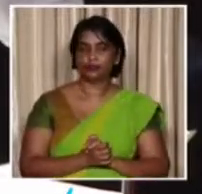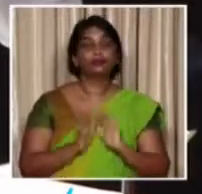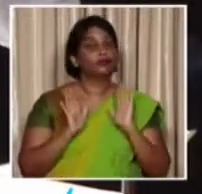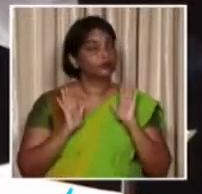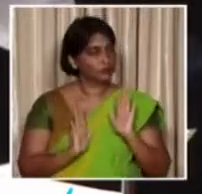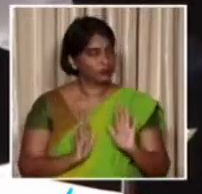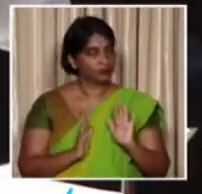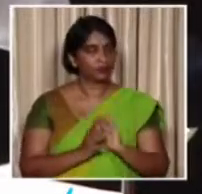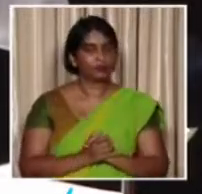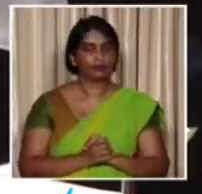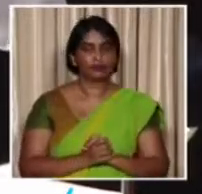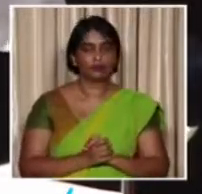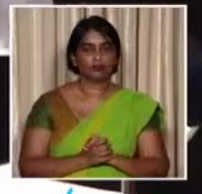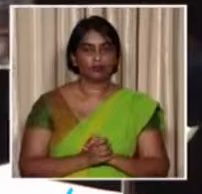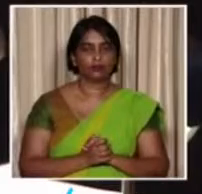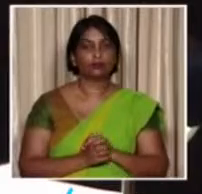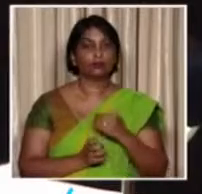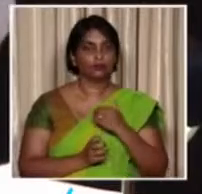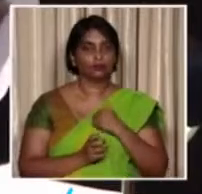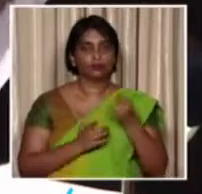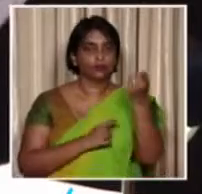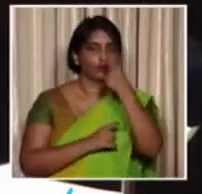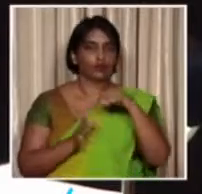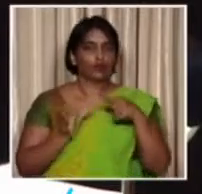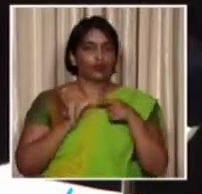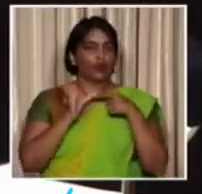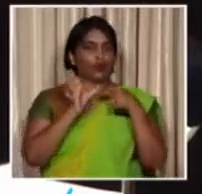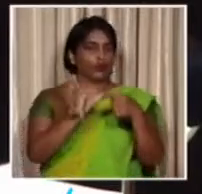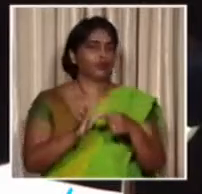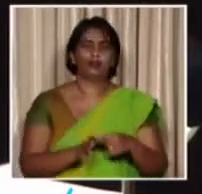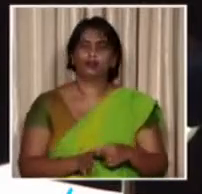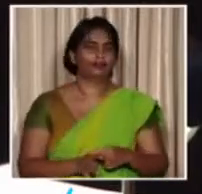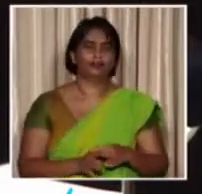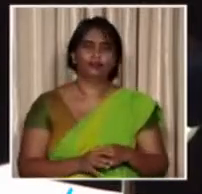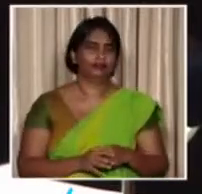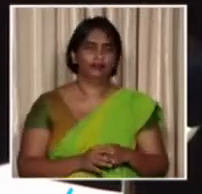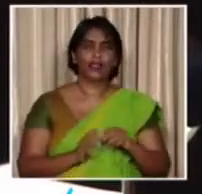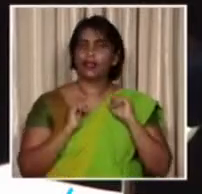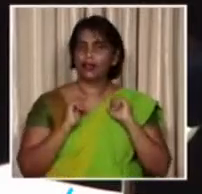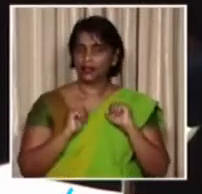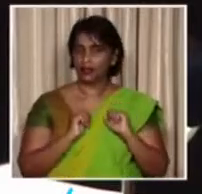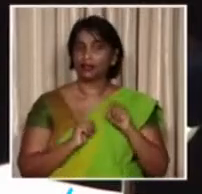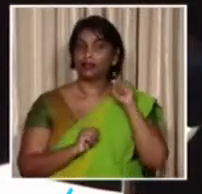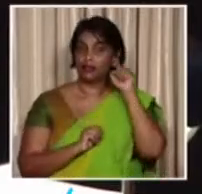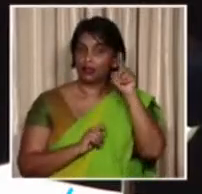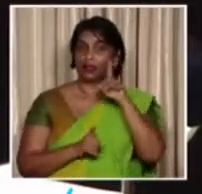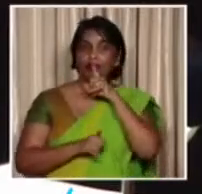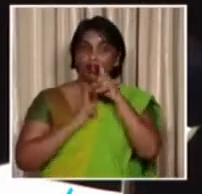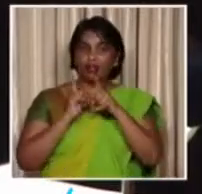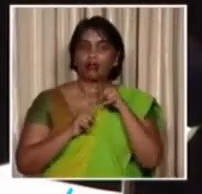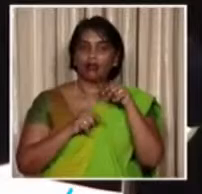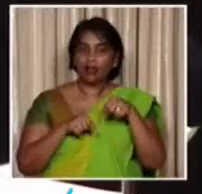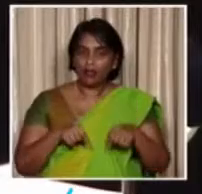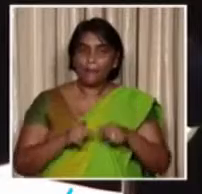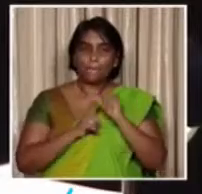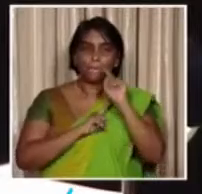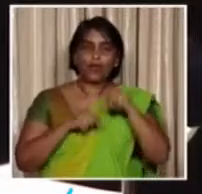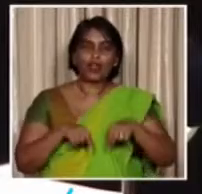නමුත් මම මේ කිසියකට පිළිතුරු දෙන්න යන්නේ නැහැ මොකද ඔවුන්ට මේ කතාව කියන්න තියෙන්නේ මෙතන